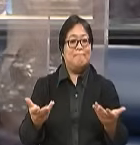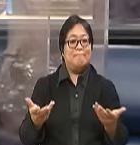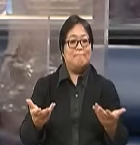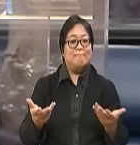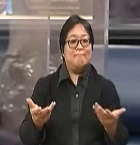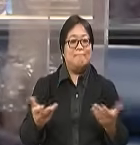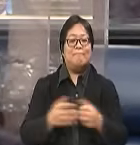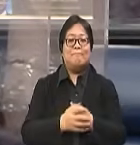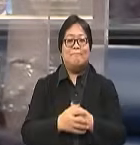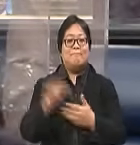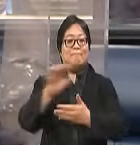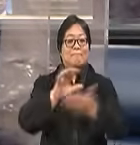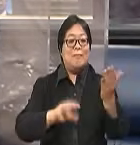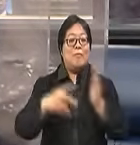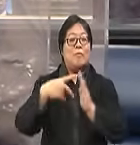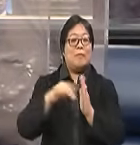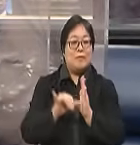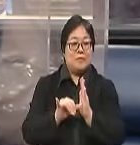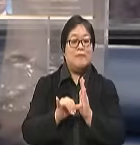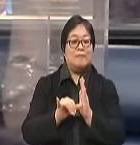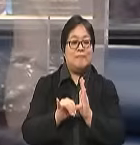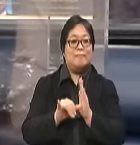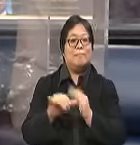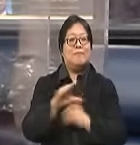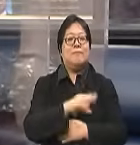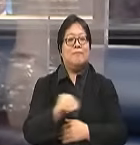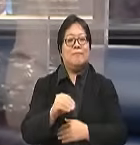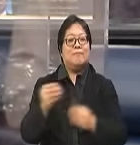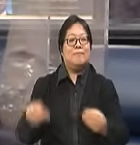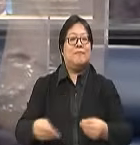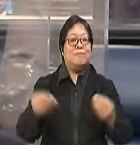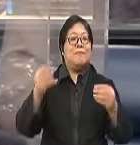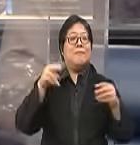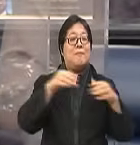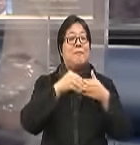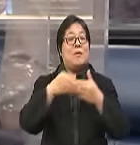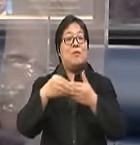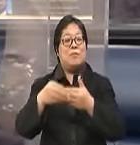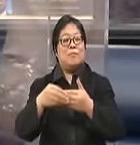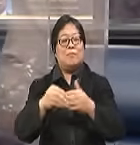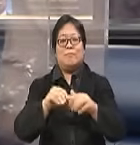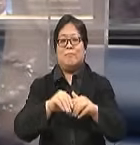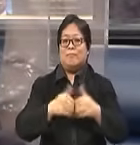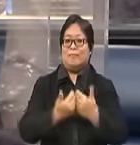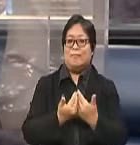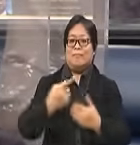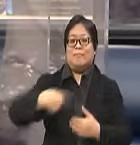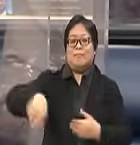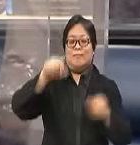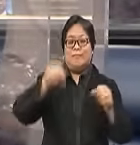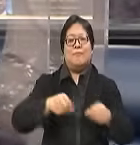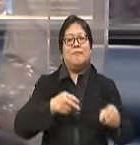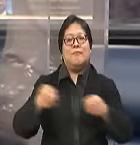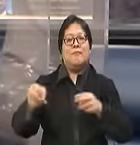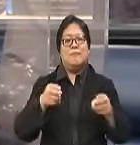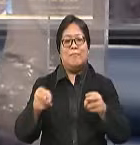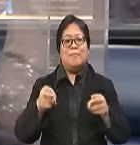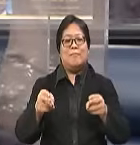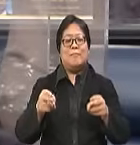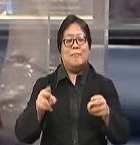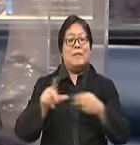atau enggak merancukan polisi dan untuk memberikan panduan bagaimana mereka boleh menguruskan